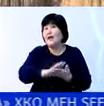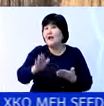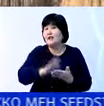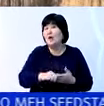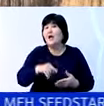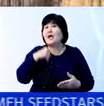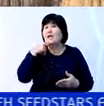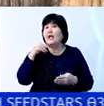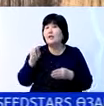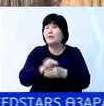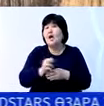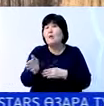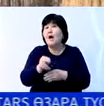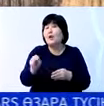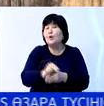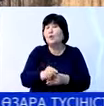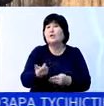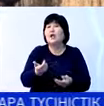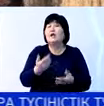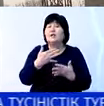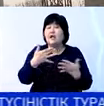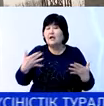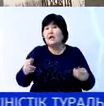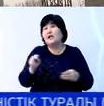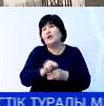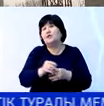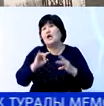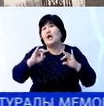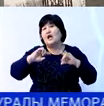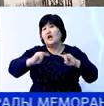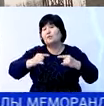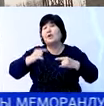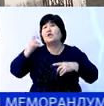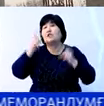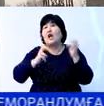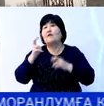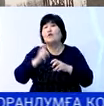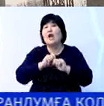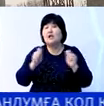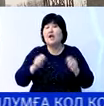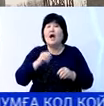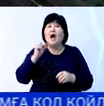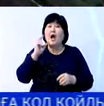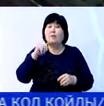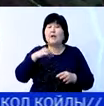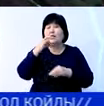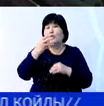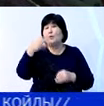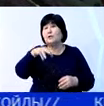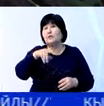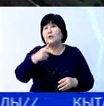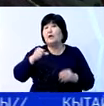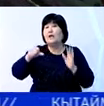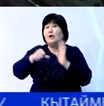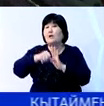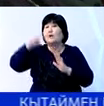ет бумалау, балық өңдеу, тұқым тазалау цехтары мен кірпіш зауыты ашылды. Ақпан айында тәулігіне 30 мегаватт күн электр